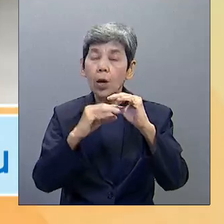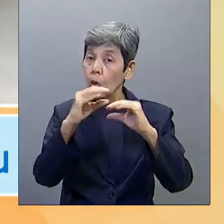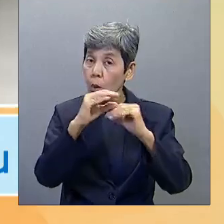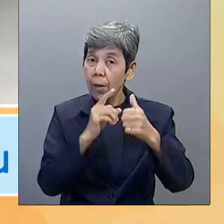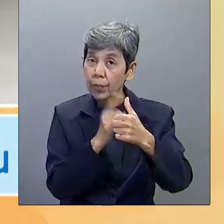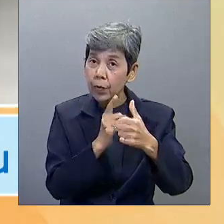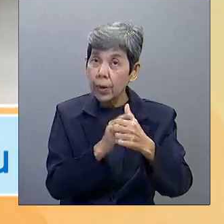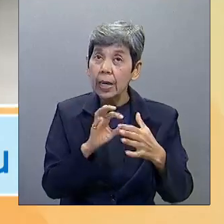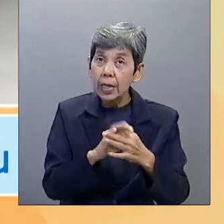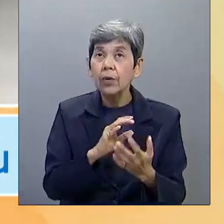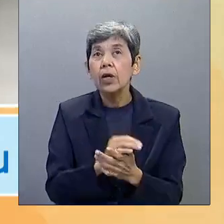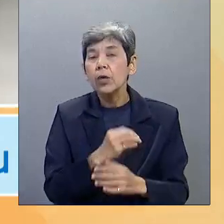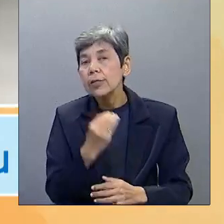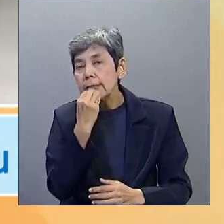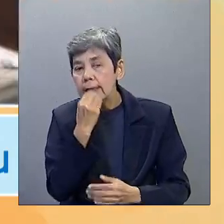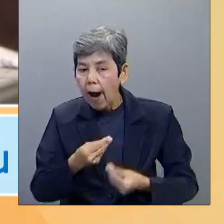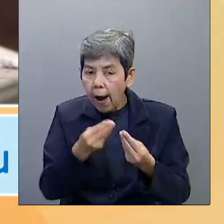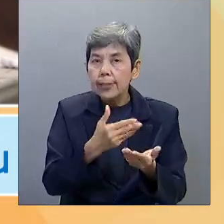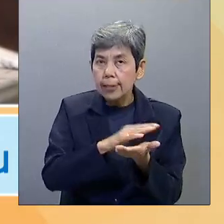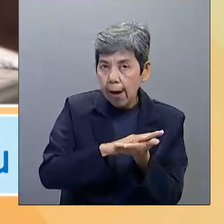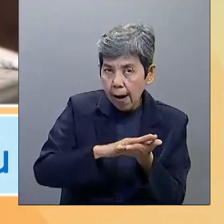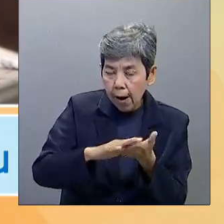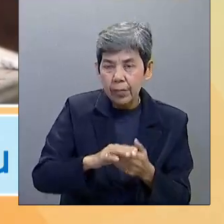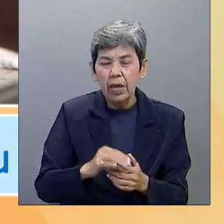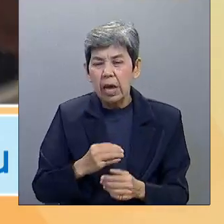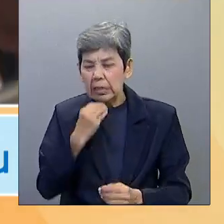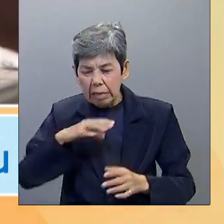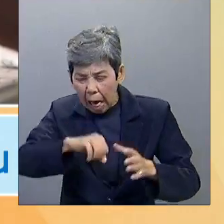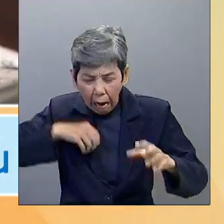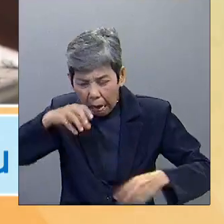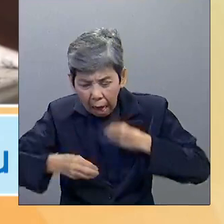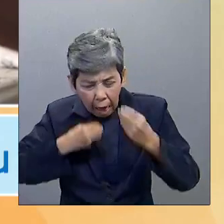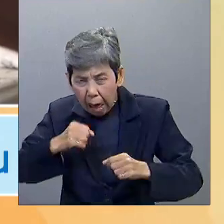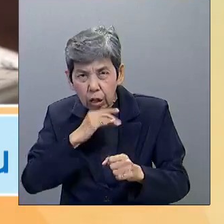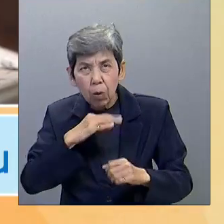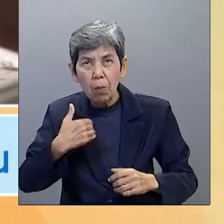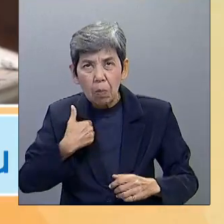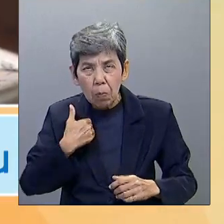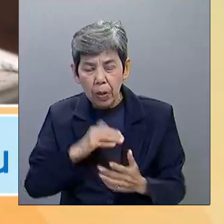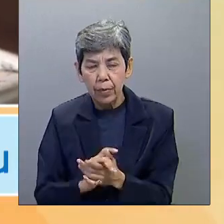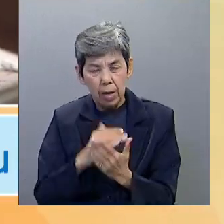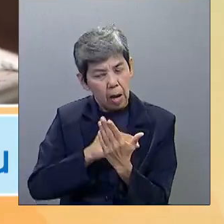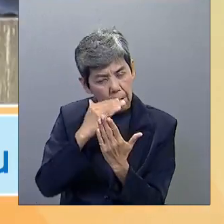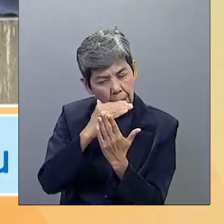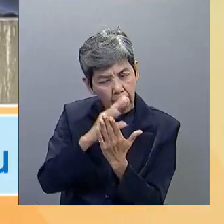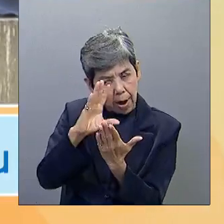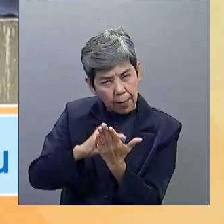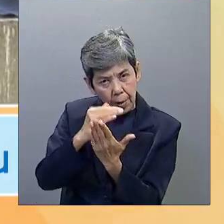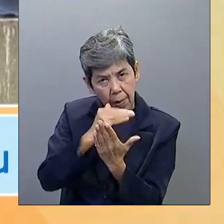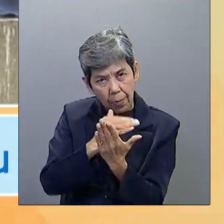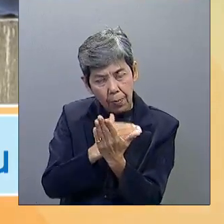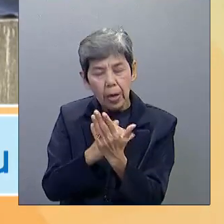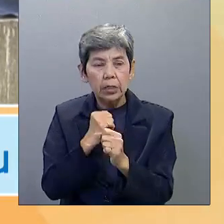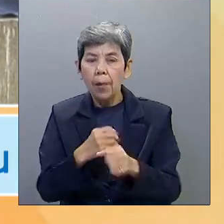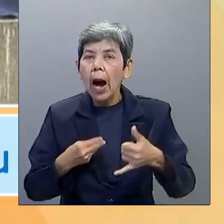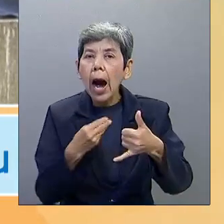Food for Fan มื้อหนึ่งสะอาดคนทางข้าวในถังขยะเสียชีวิตถุงปันสุกในการเก็บข้อมูลหรือว่าการพัฒนาต่อให้เข